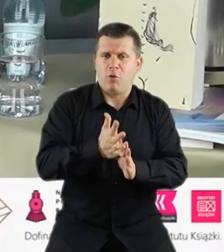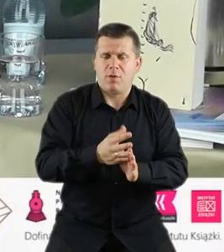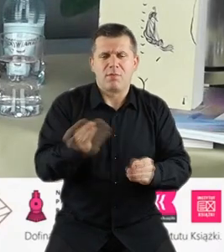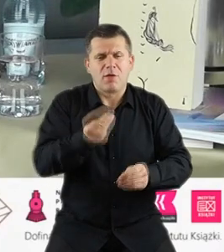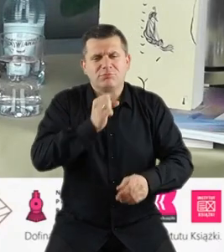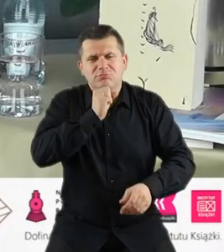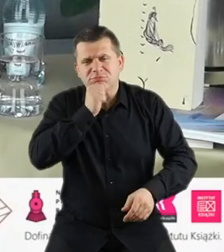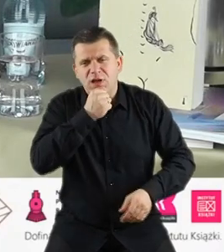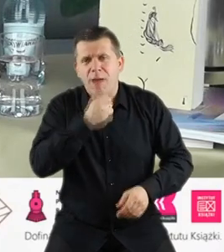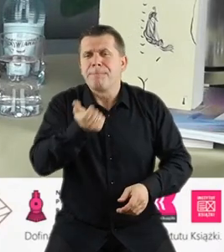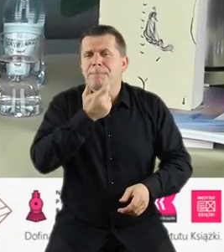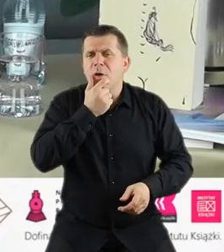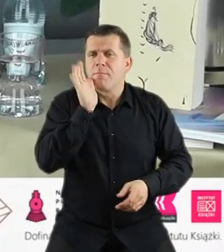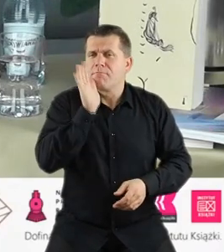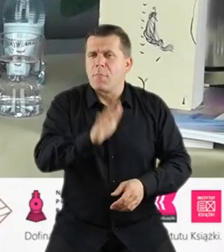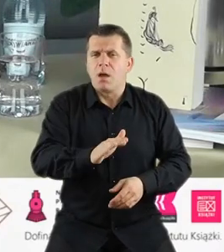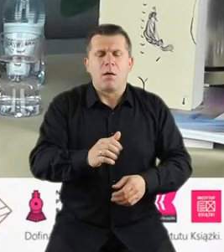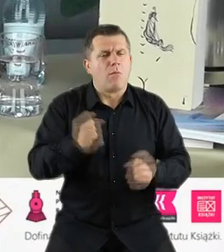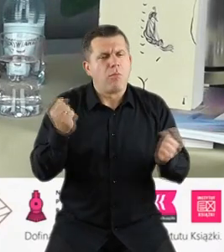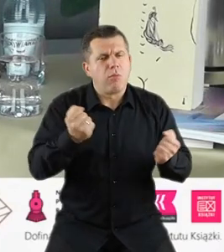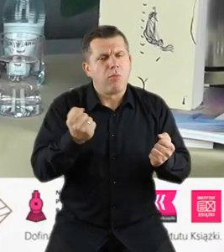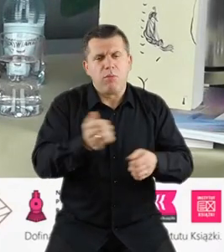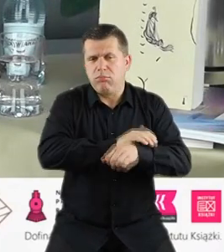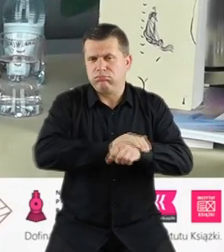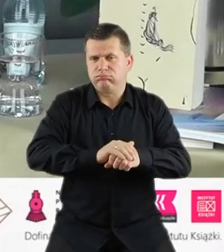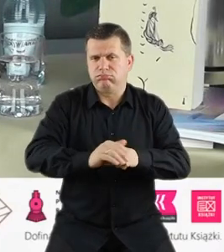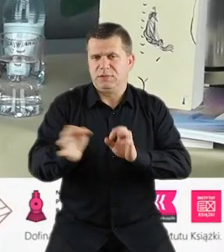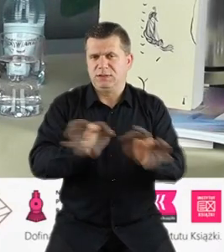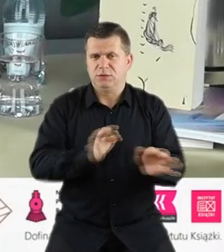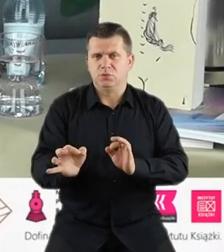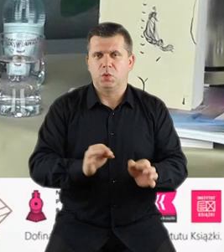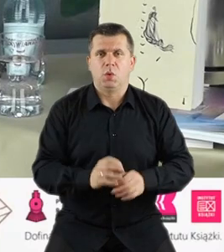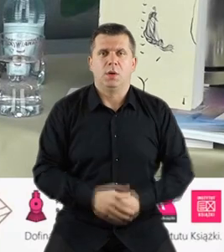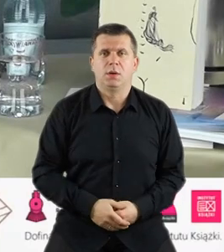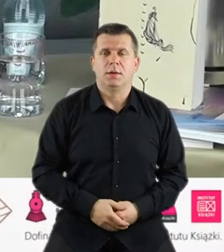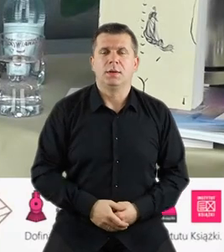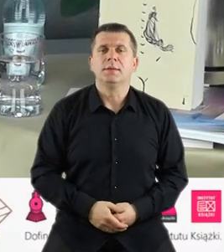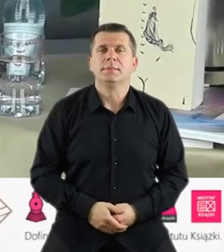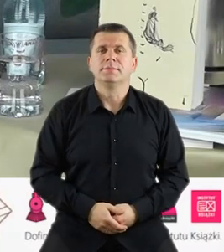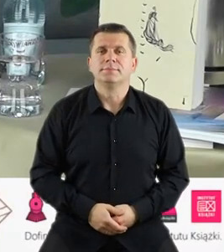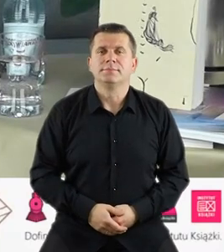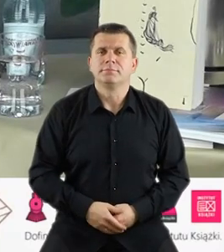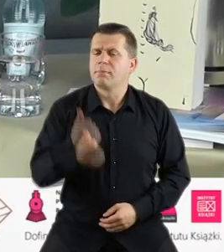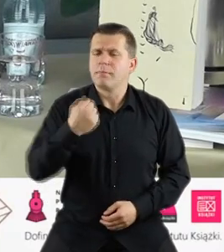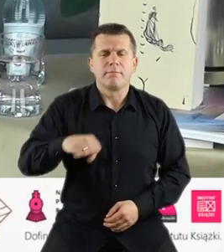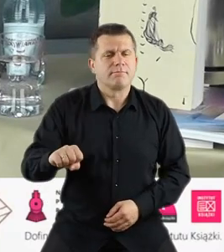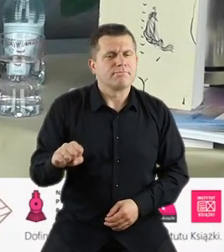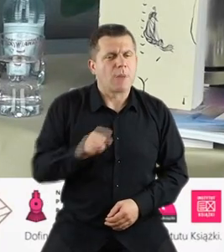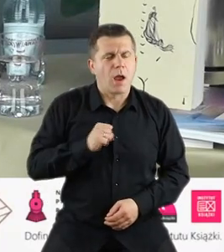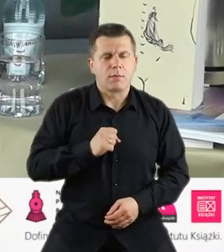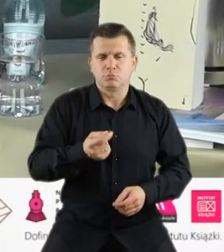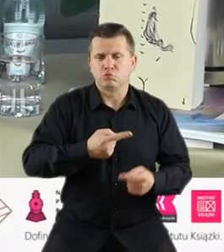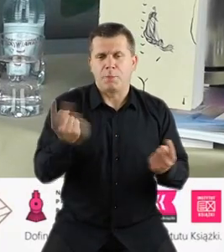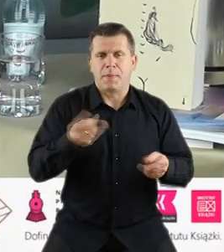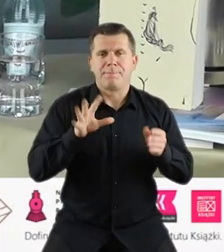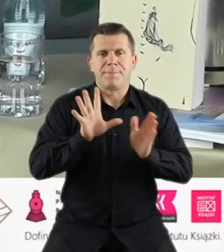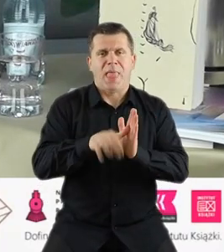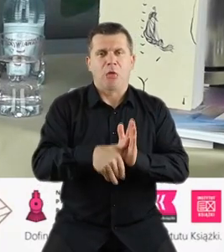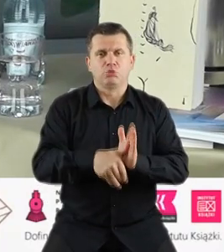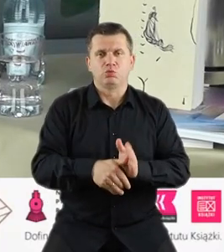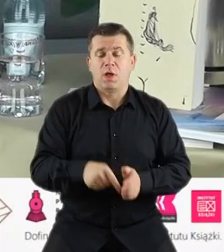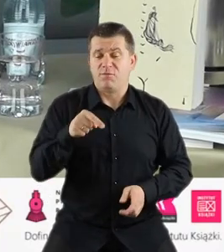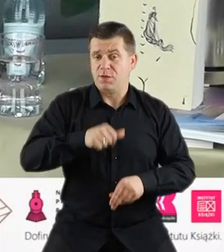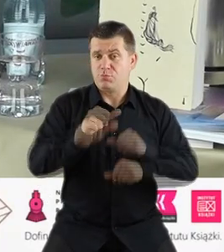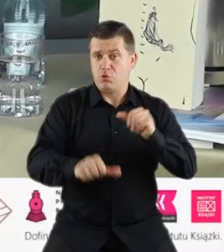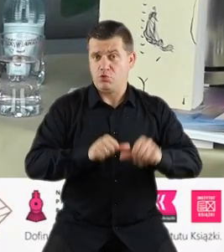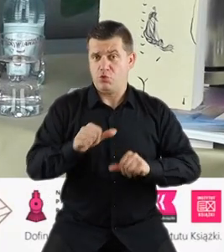jeszcze starszych, bo Bydgoszcz ma niezwykłą historię, to jest jakoś wydaje mi się naprawdę fascynujące miasto. I w